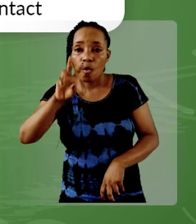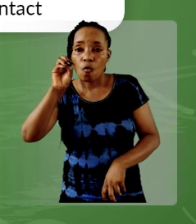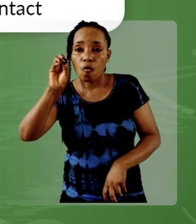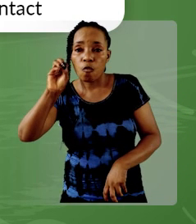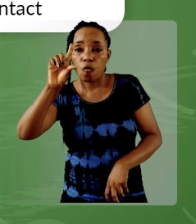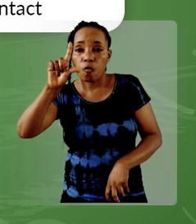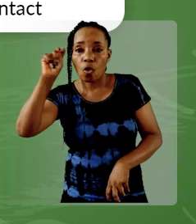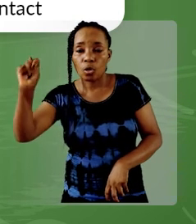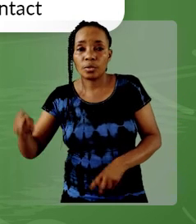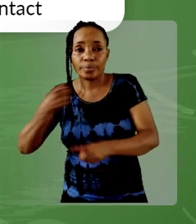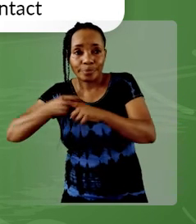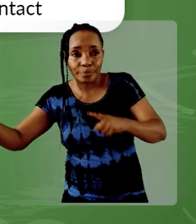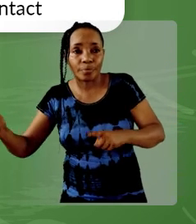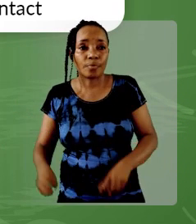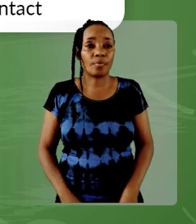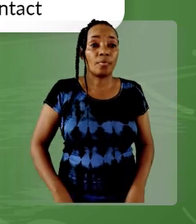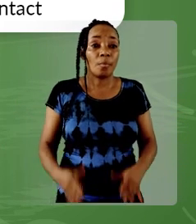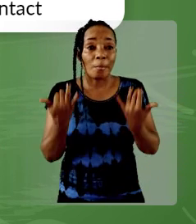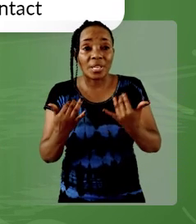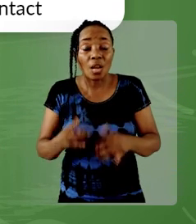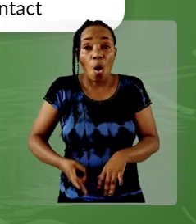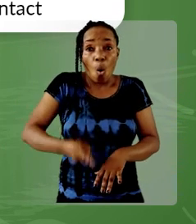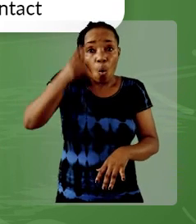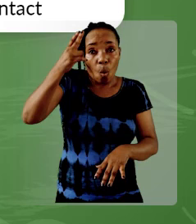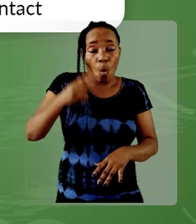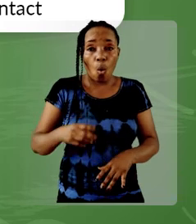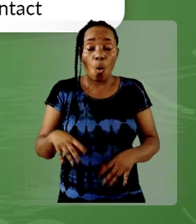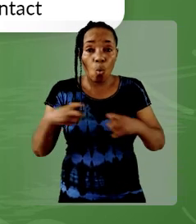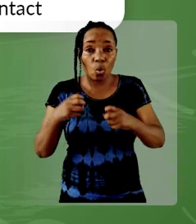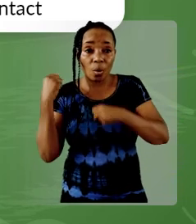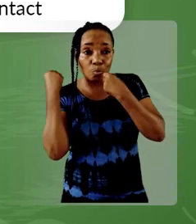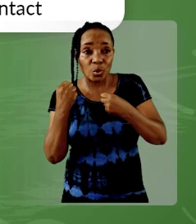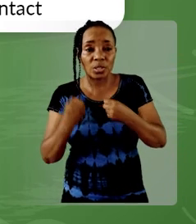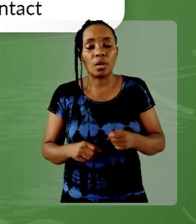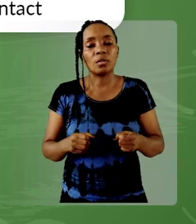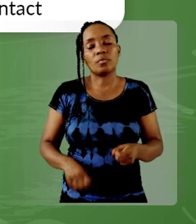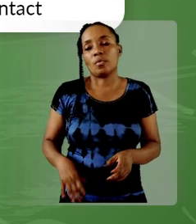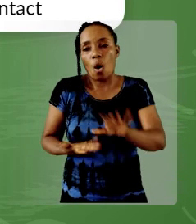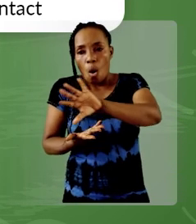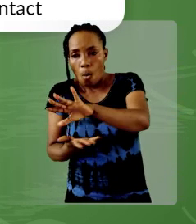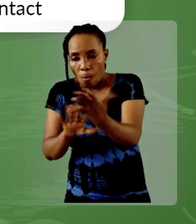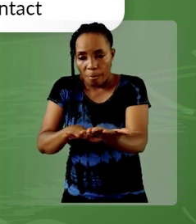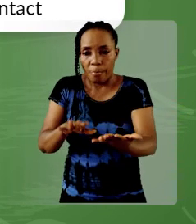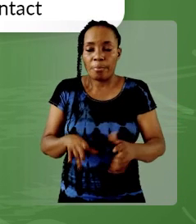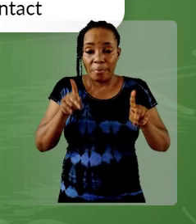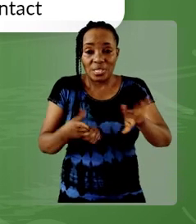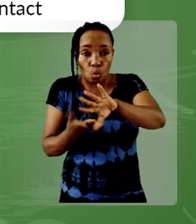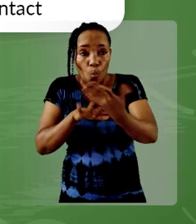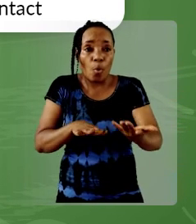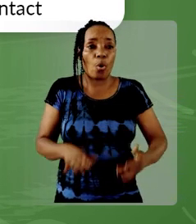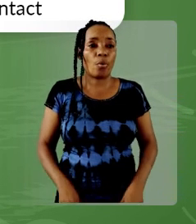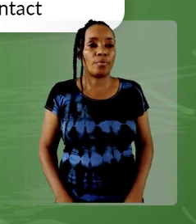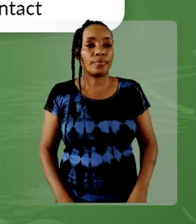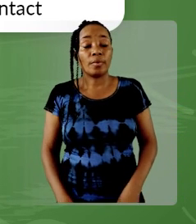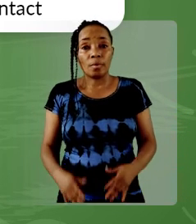courant haute tension, cela provoque la mort par asphyxie. Deux fils conducteurs nus